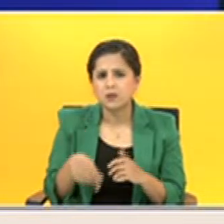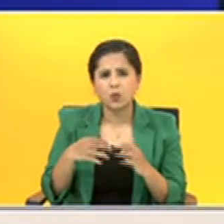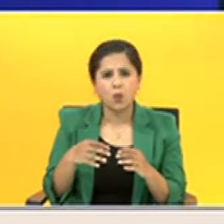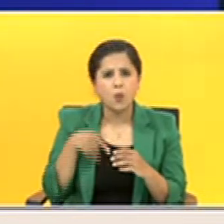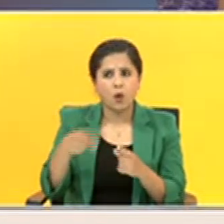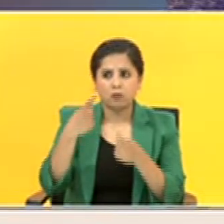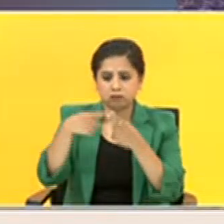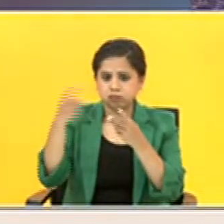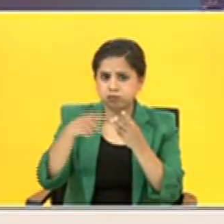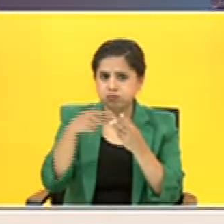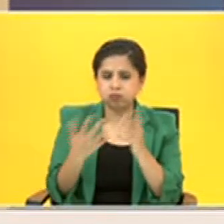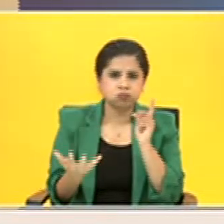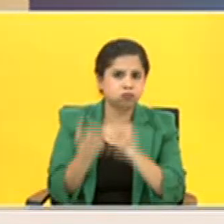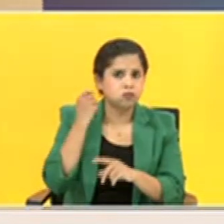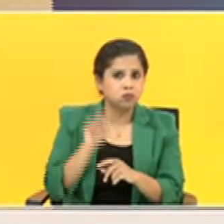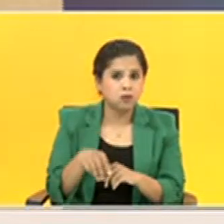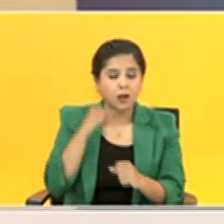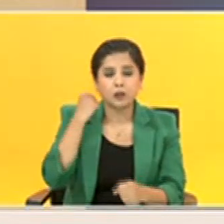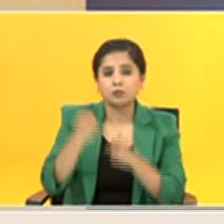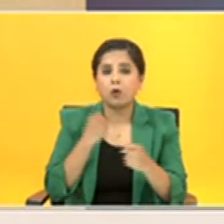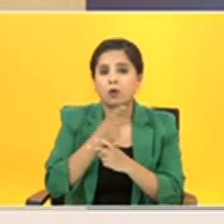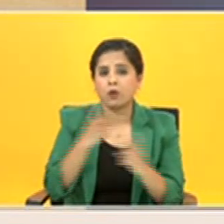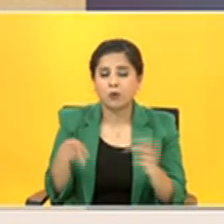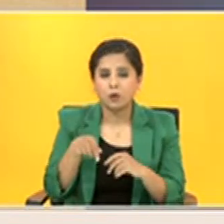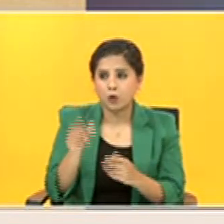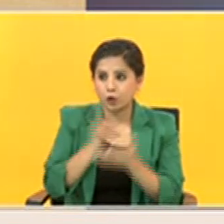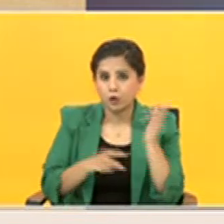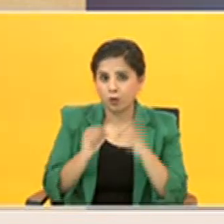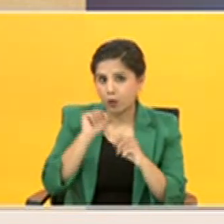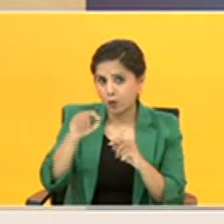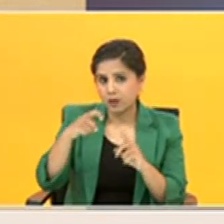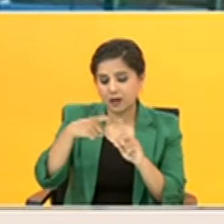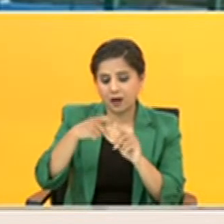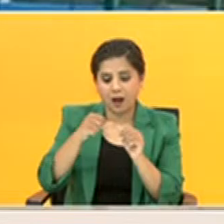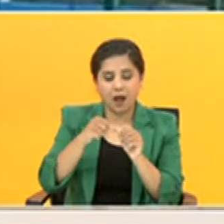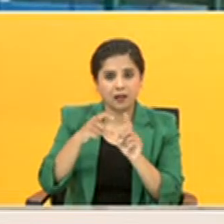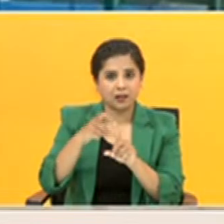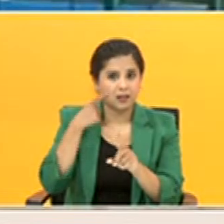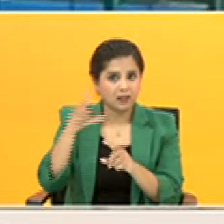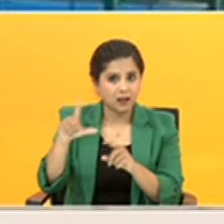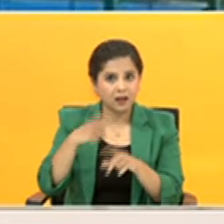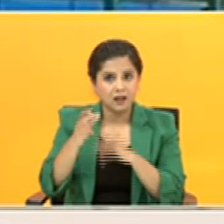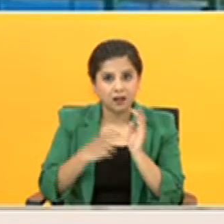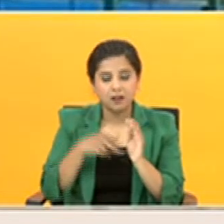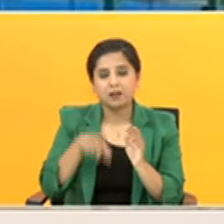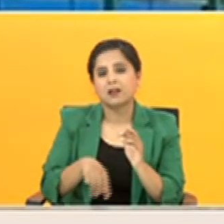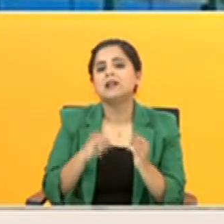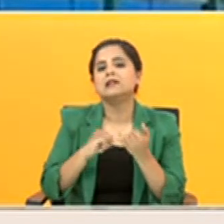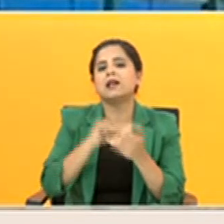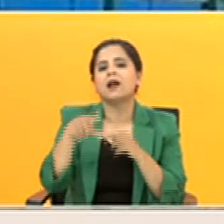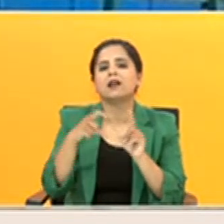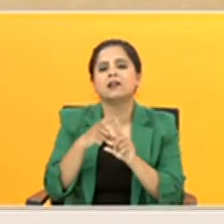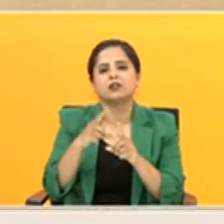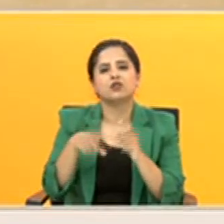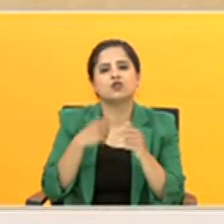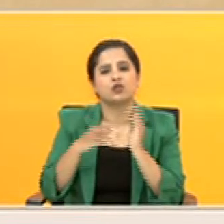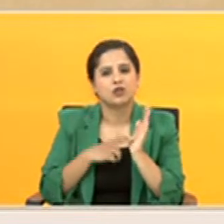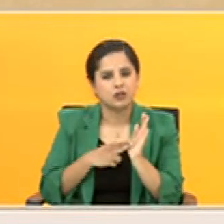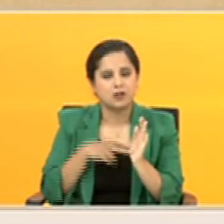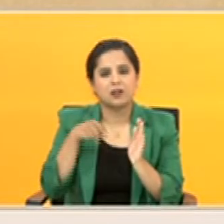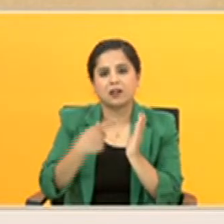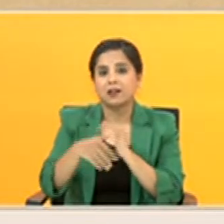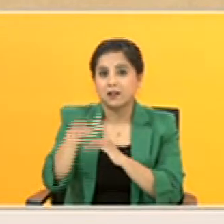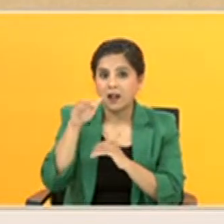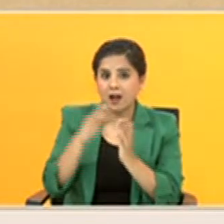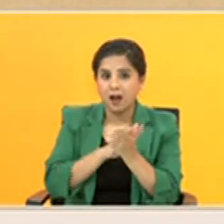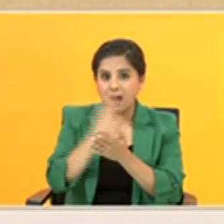डाले। एथलेटिक्स में उत्तर प्रदेश के कादिर खान और शेख जिशान और राजस्थान के हंसराज